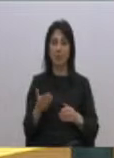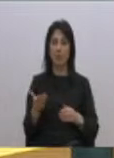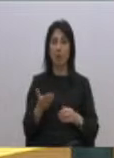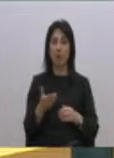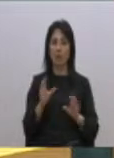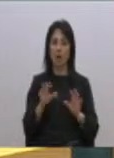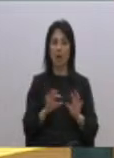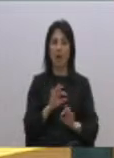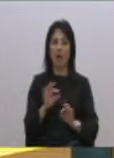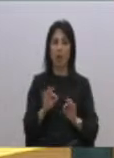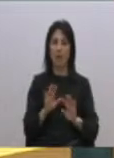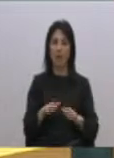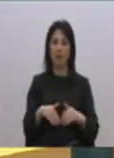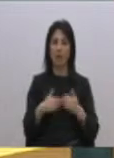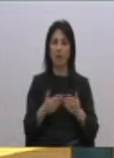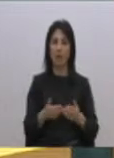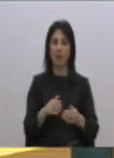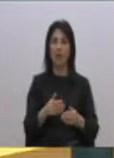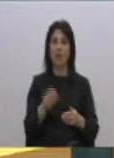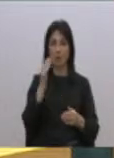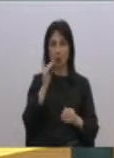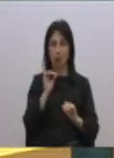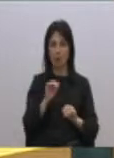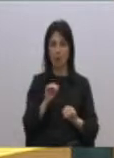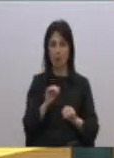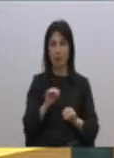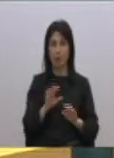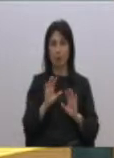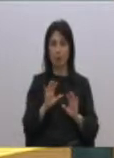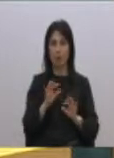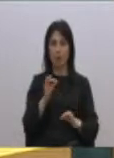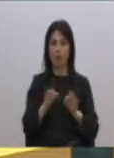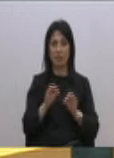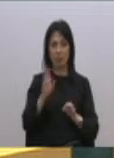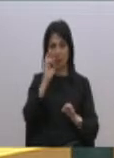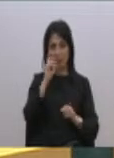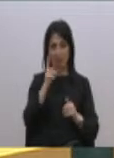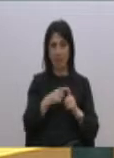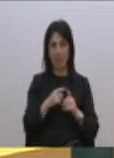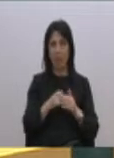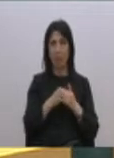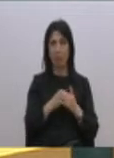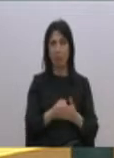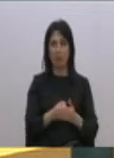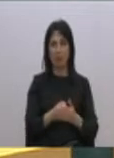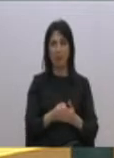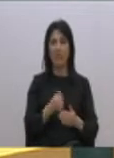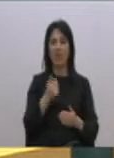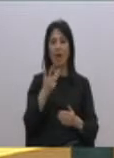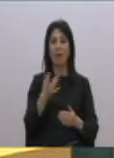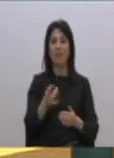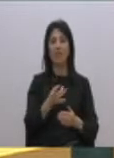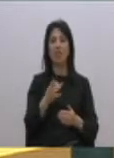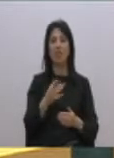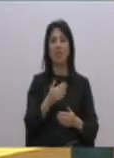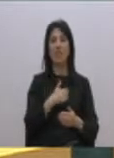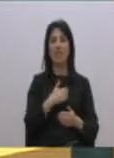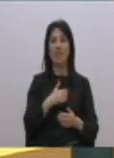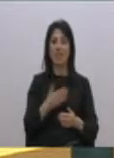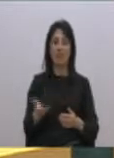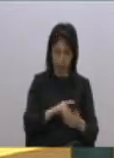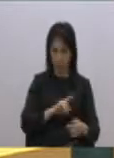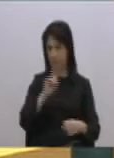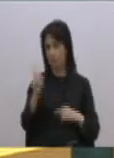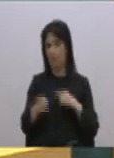ეს კანონპროექტი შემოგთავაზა, რომელიც თითქოს იცავს და ზრუნავს სასამართლო ხელისუფლების რეპუტაციაზე. Რამდენჯერაც გინდა გამოიტანე